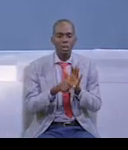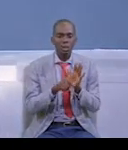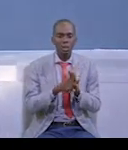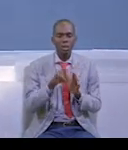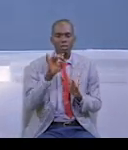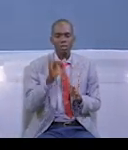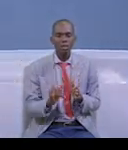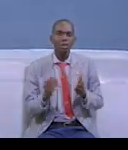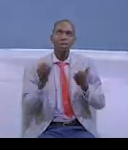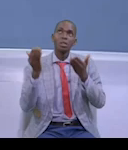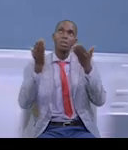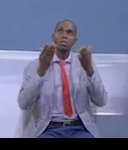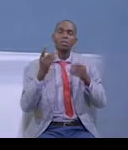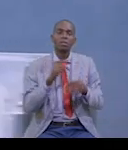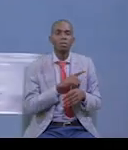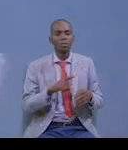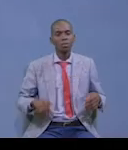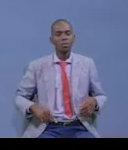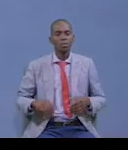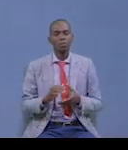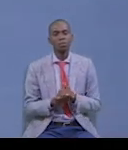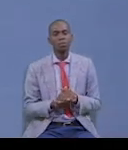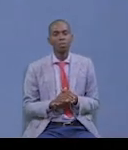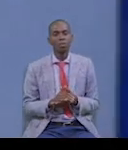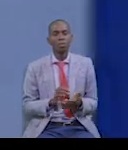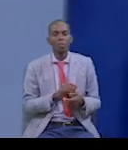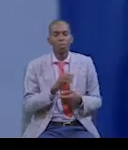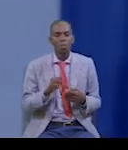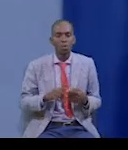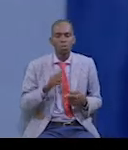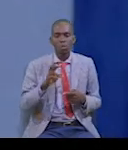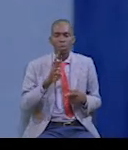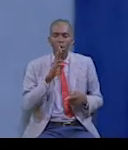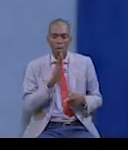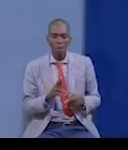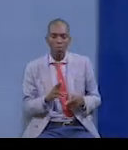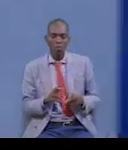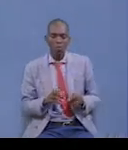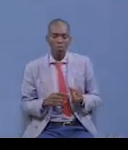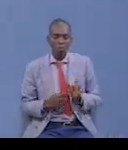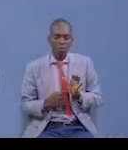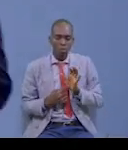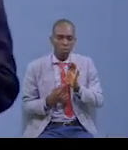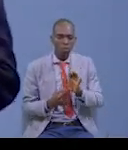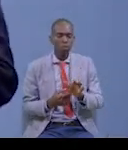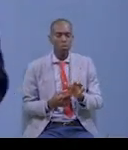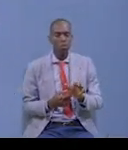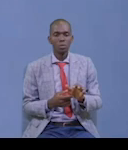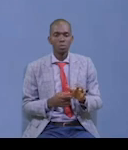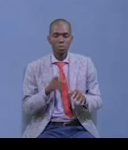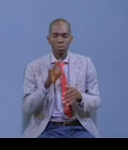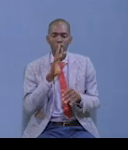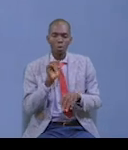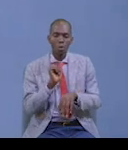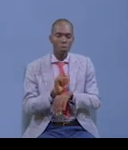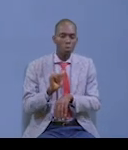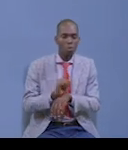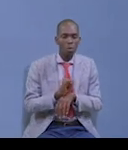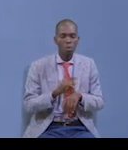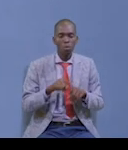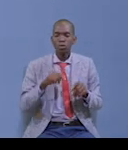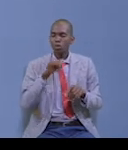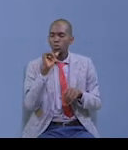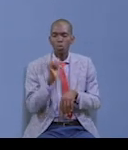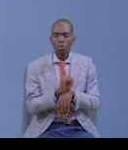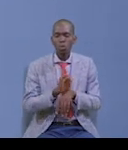వ్యతిరేకమైన సేవ. When you are acting but you are not acting in love. మీ జీవితంలో ప్రభువులో మీరు తగినంత చురుగ్గా లేకపోతే. When you are